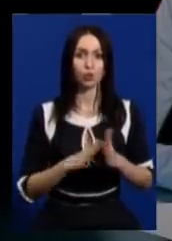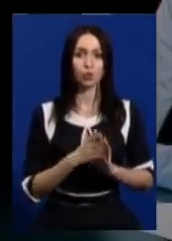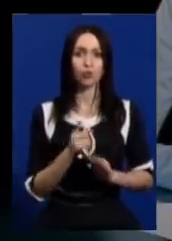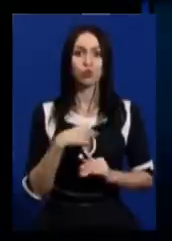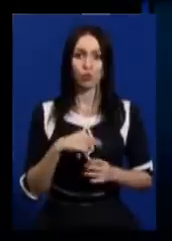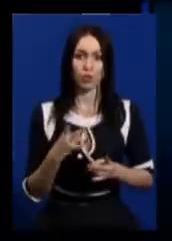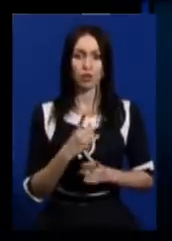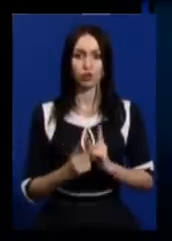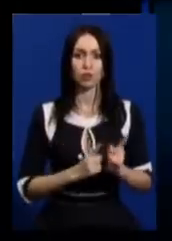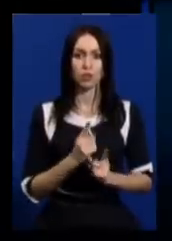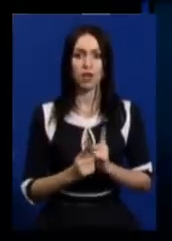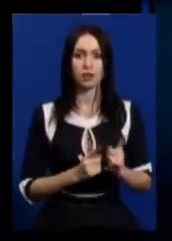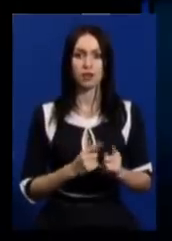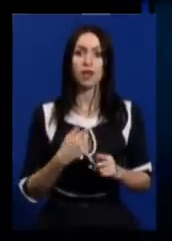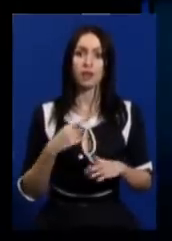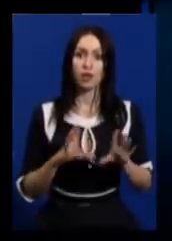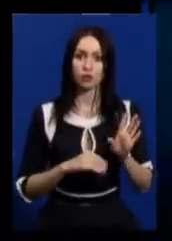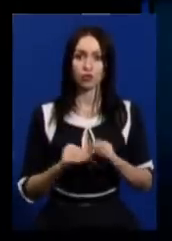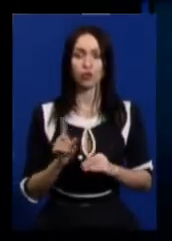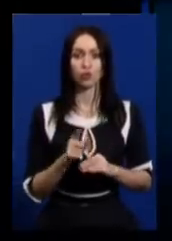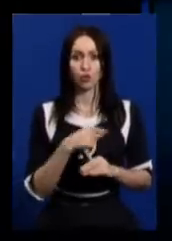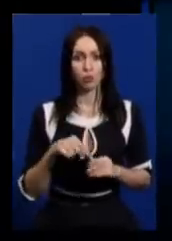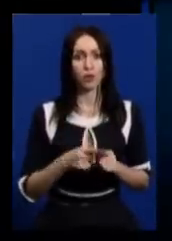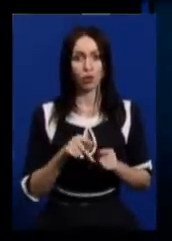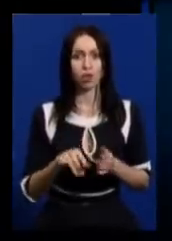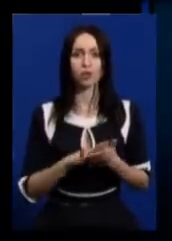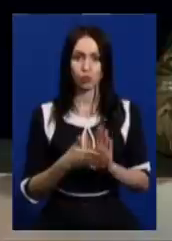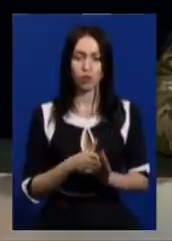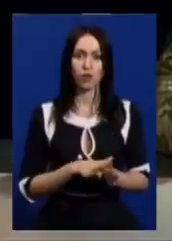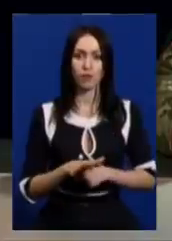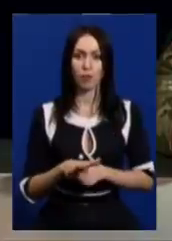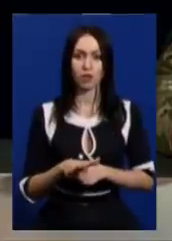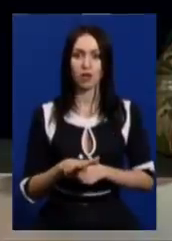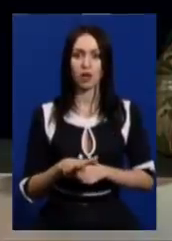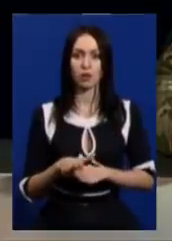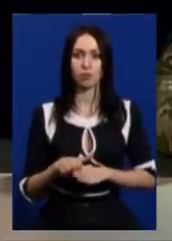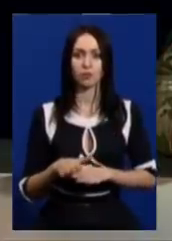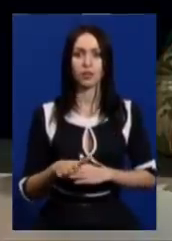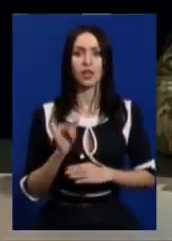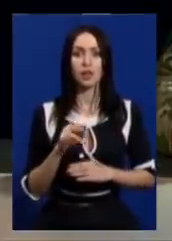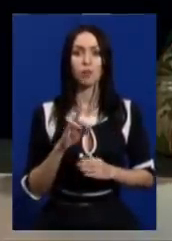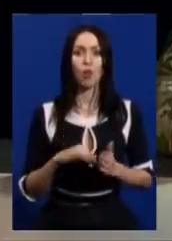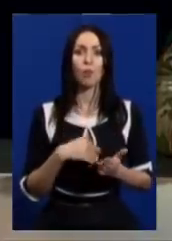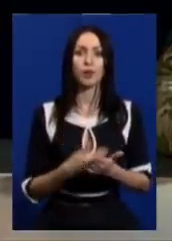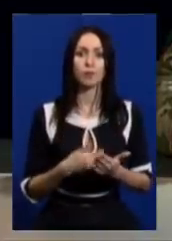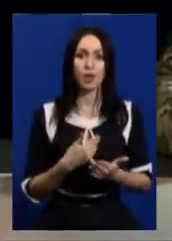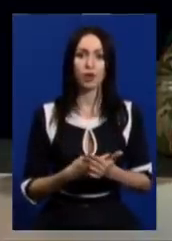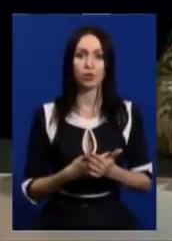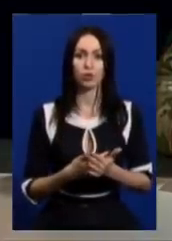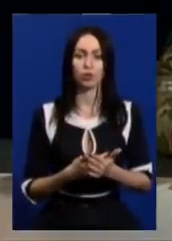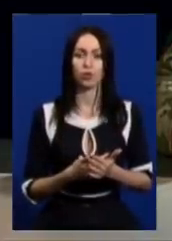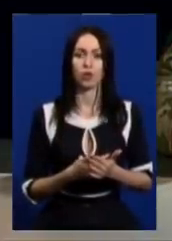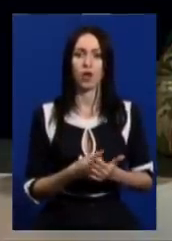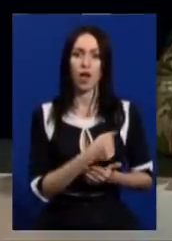должны меняться. Я считаю, что мы эти условия выполняем. И по примеру, израильская армия,